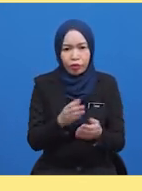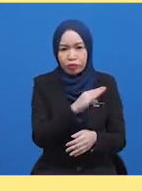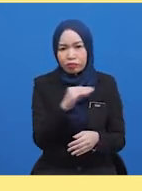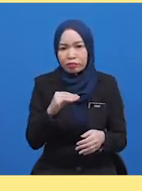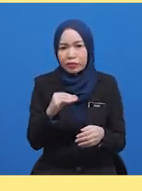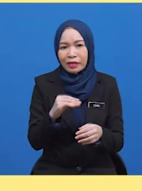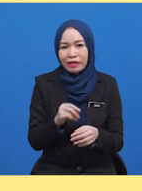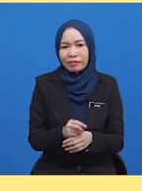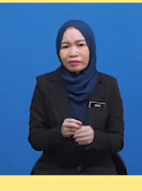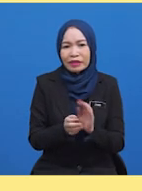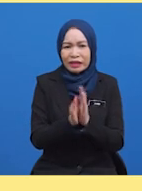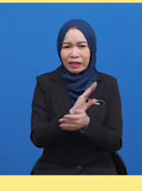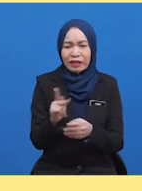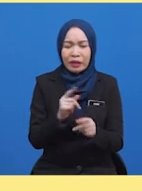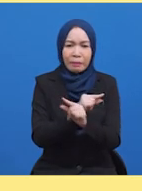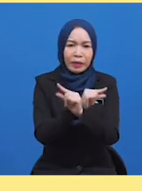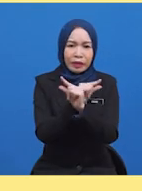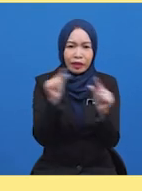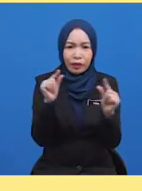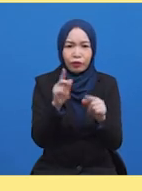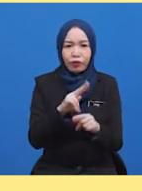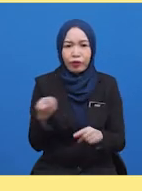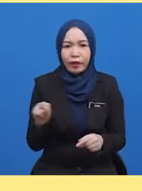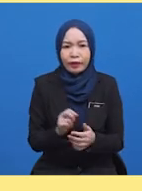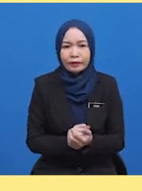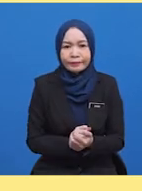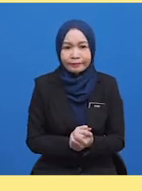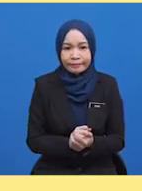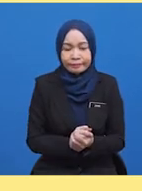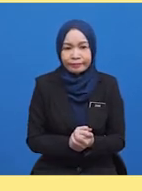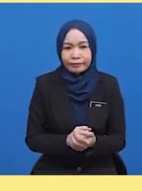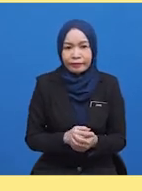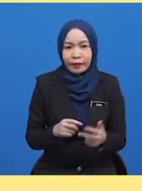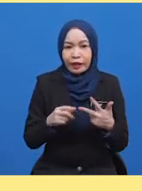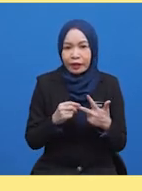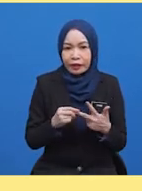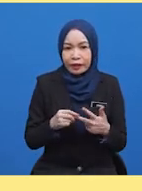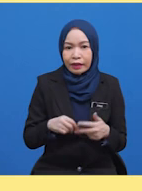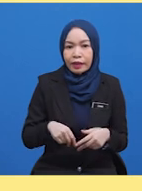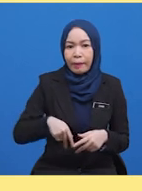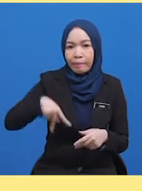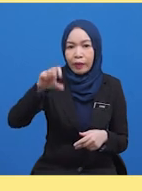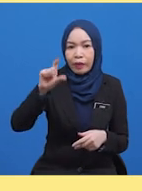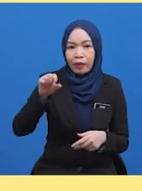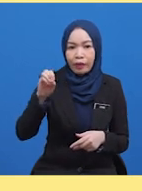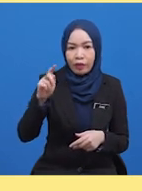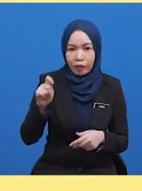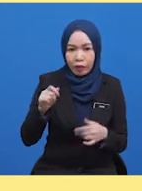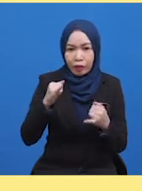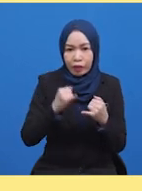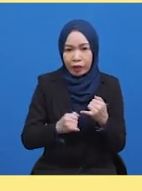klimaks beruntung menjuarai perlombaan kerbau yang di adegan di kampung